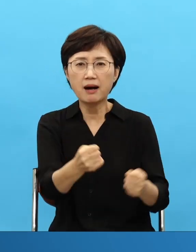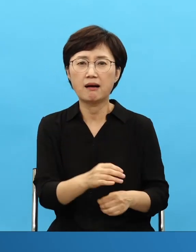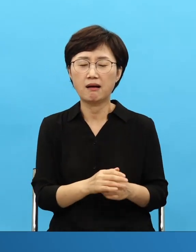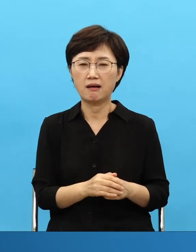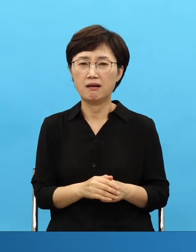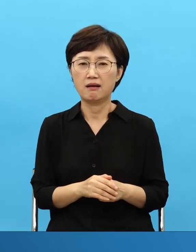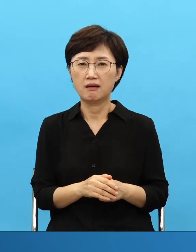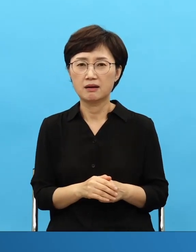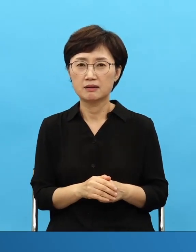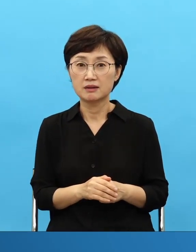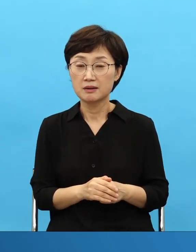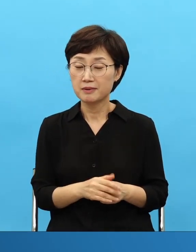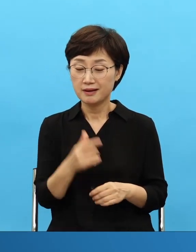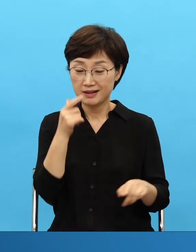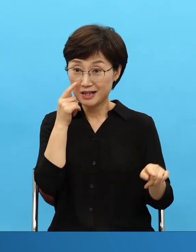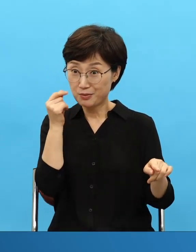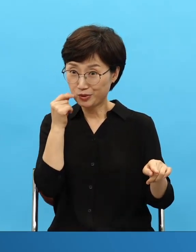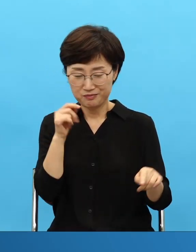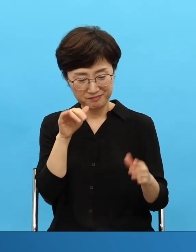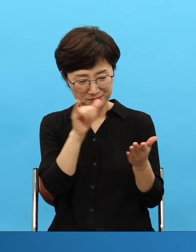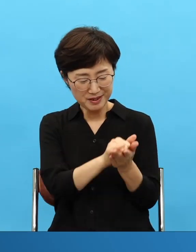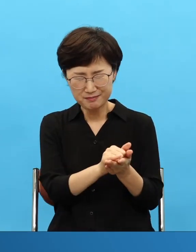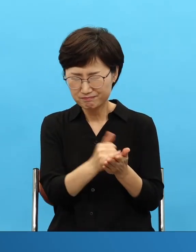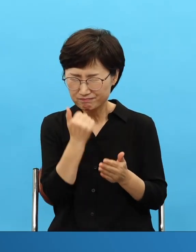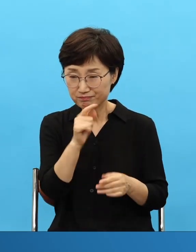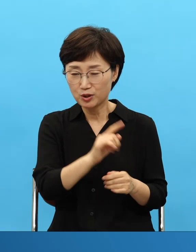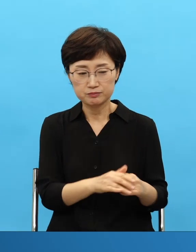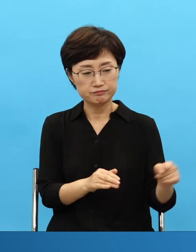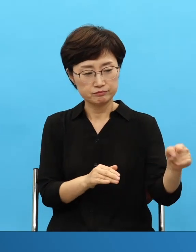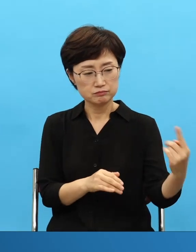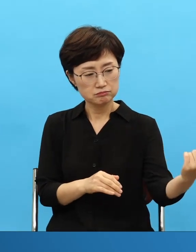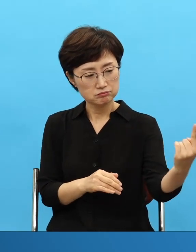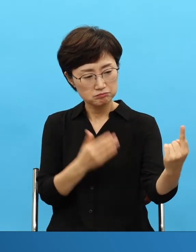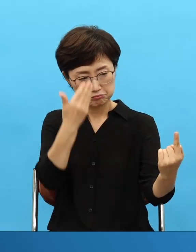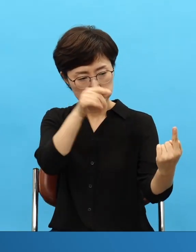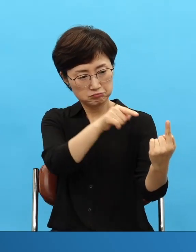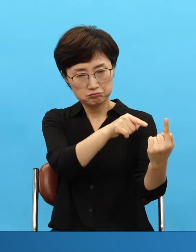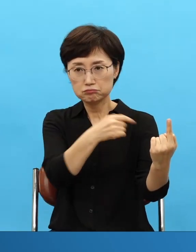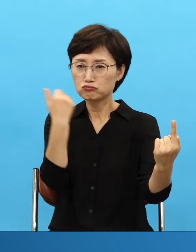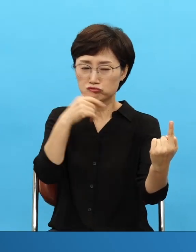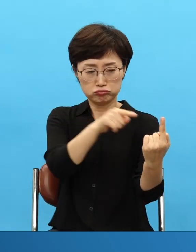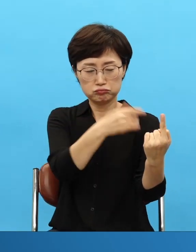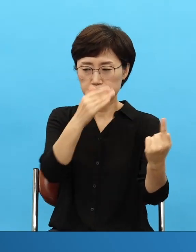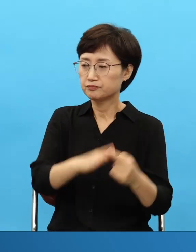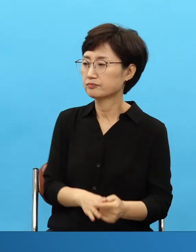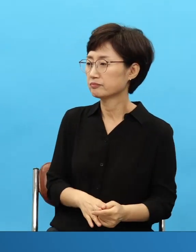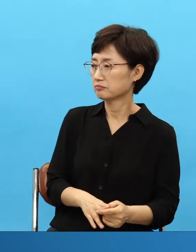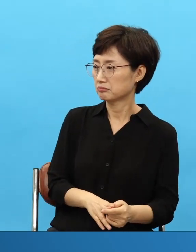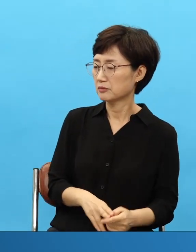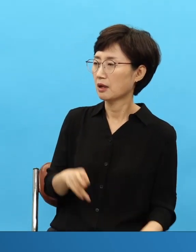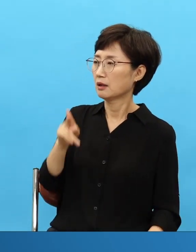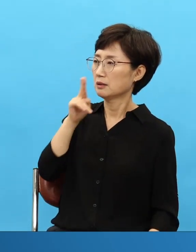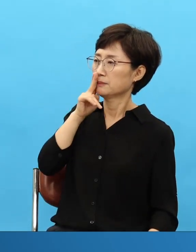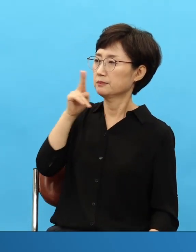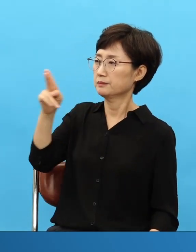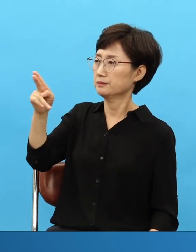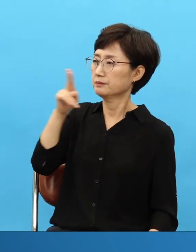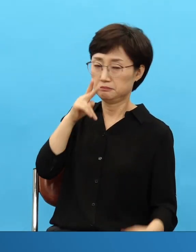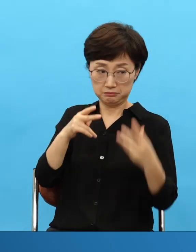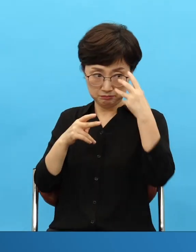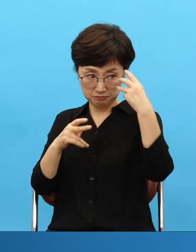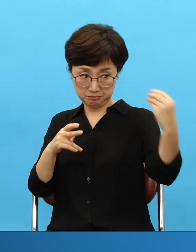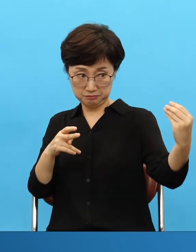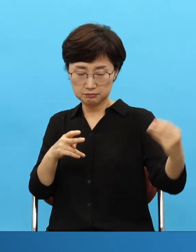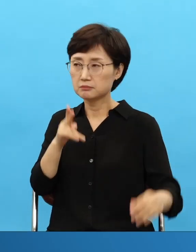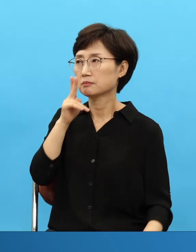Japan. 어떤 사람이 저쪽에서요 혼자 저기 서가지고 담배를 피우더라고요. There was a person standing way over